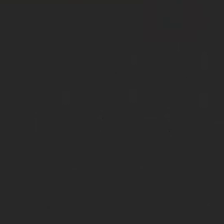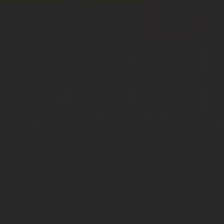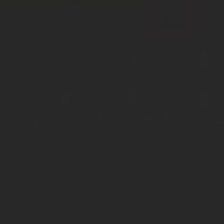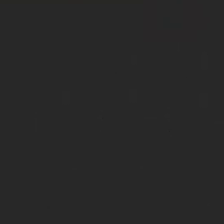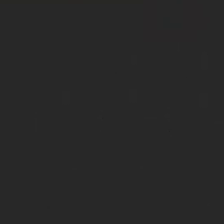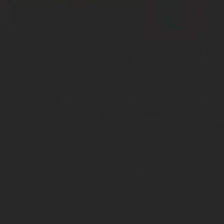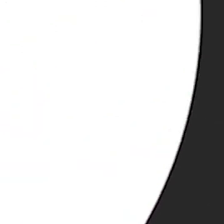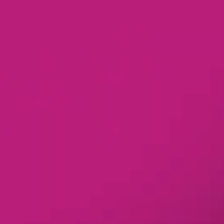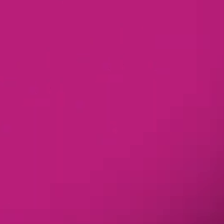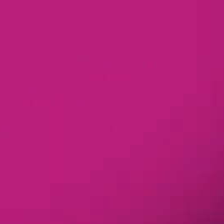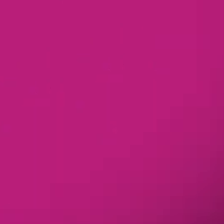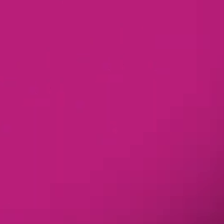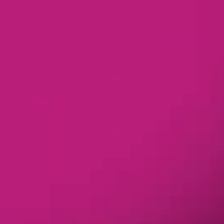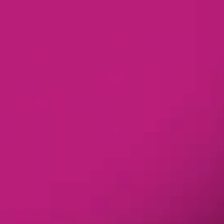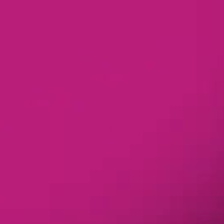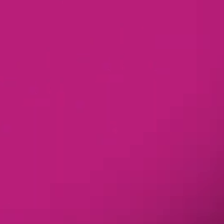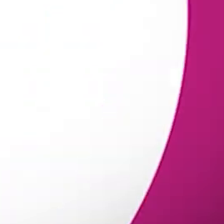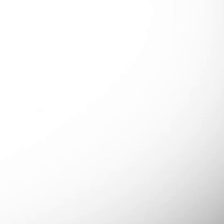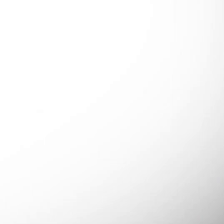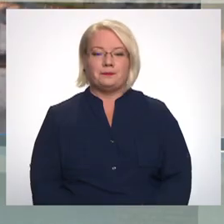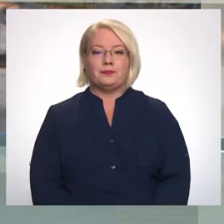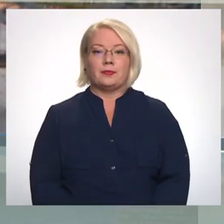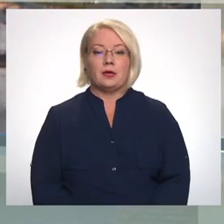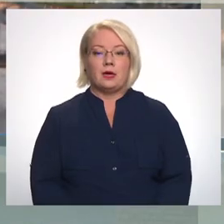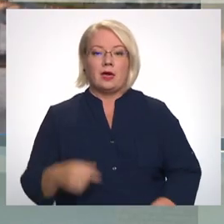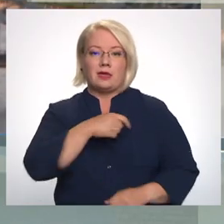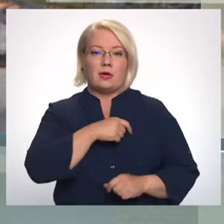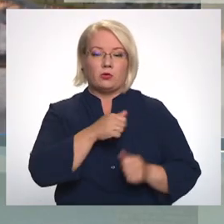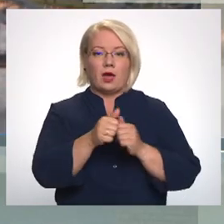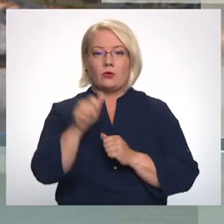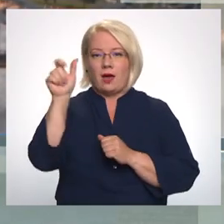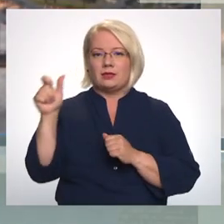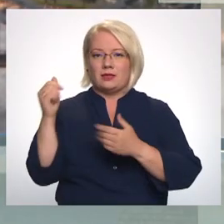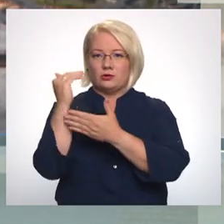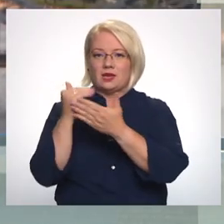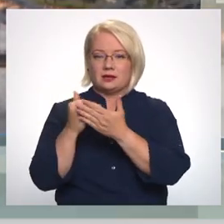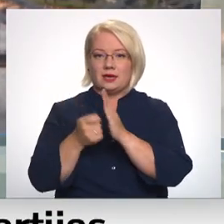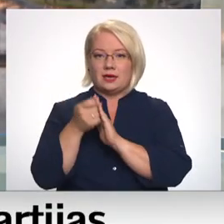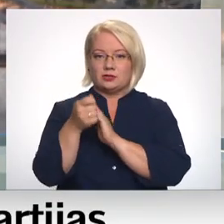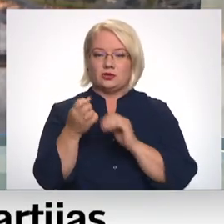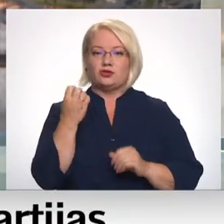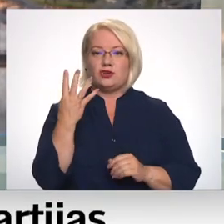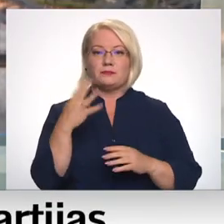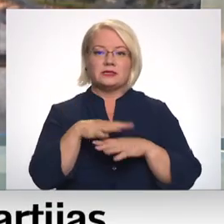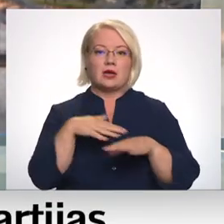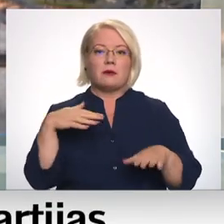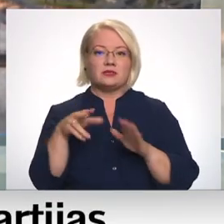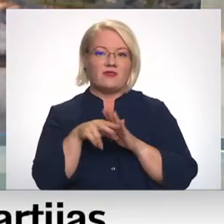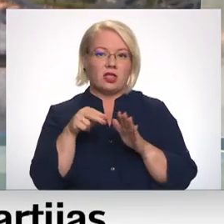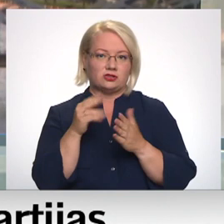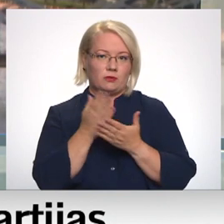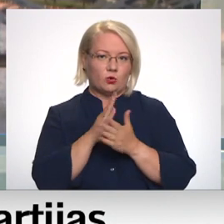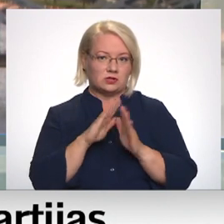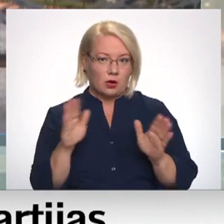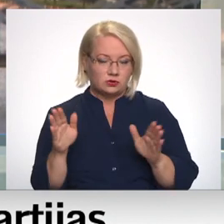Re, viss ēters ir te! Deputātu kandidātu sarakstu iesniegšana 14. Saimes vēlēšanām